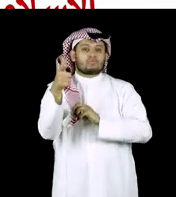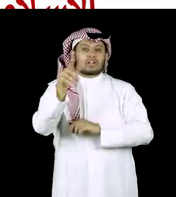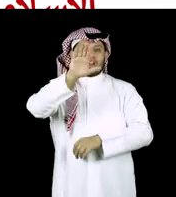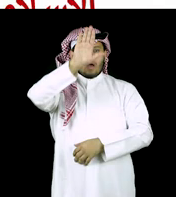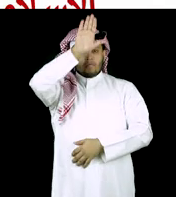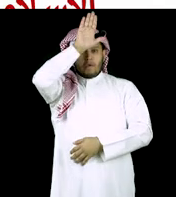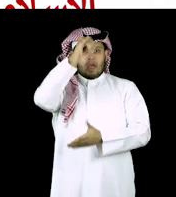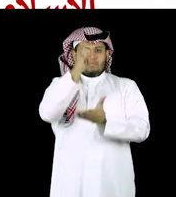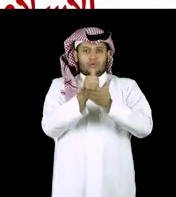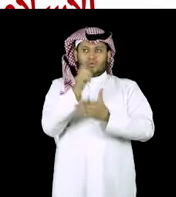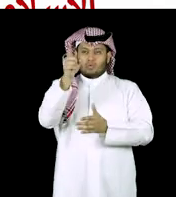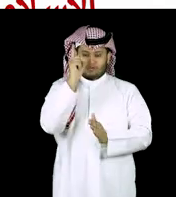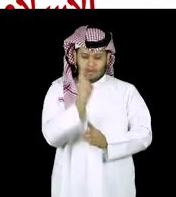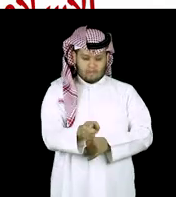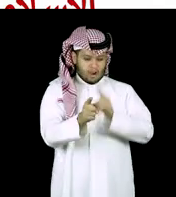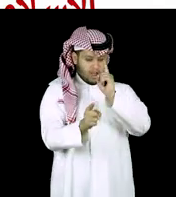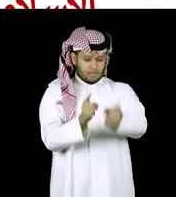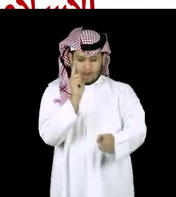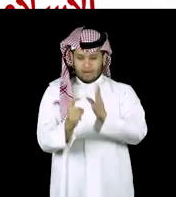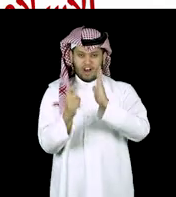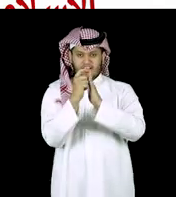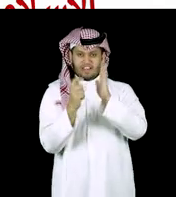معين.